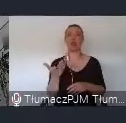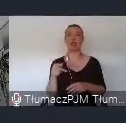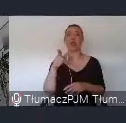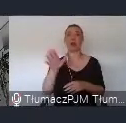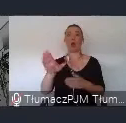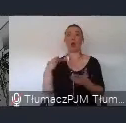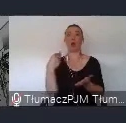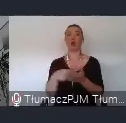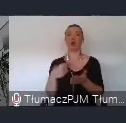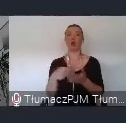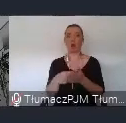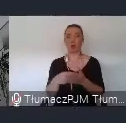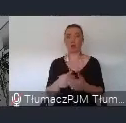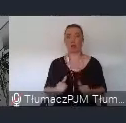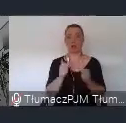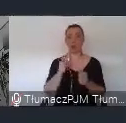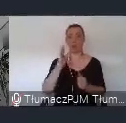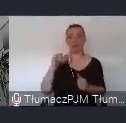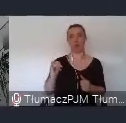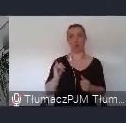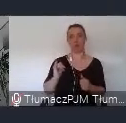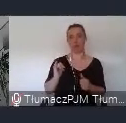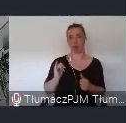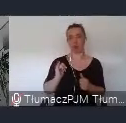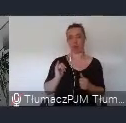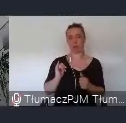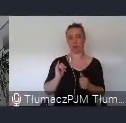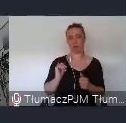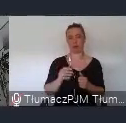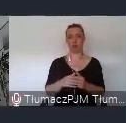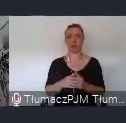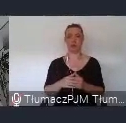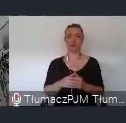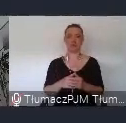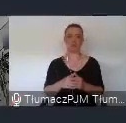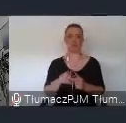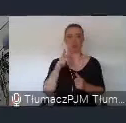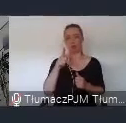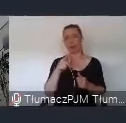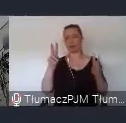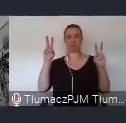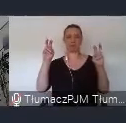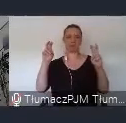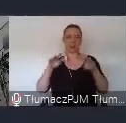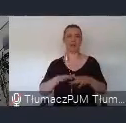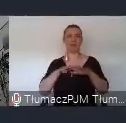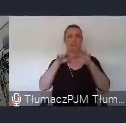energetyczny życia, przekładający się na powszechną falę renowacji, to się tak nazywa, taka strategia